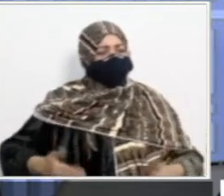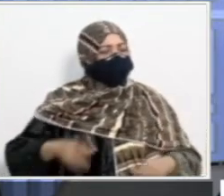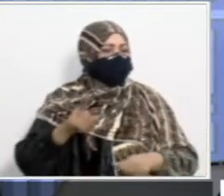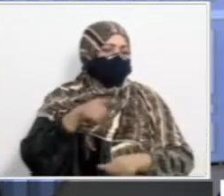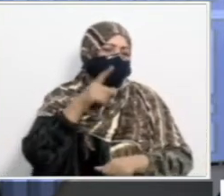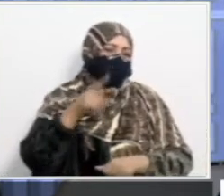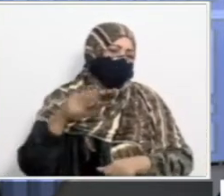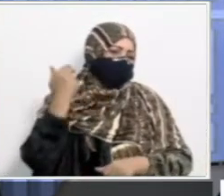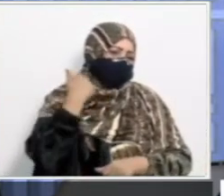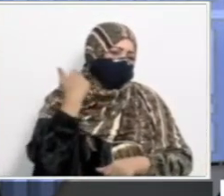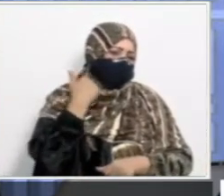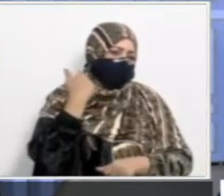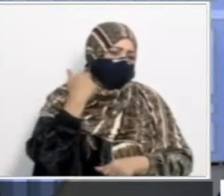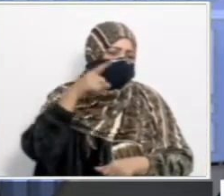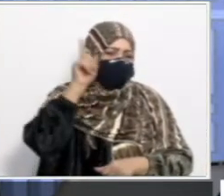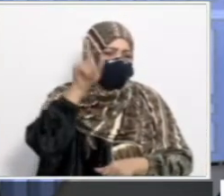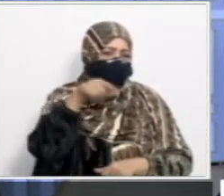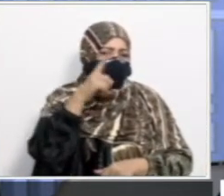عورتها وهذا لا يصح أمام الرجال.